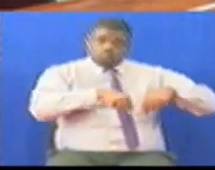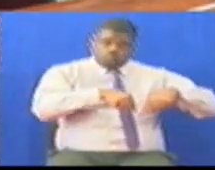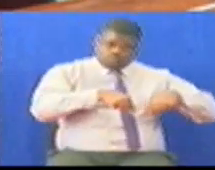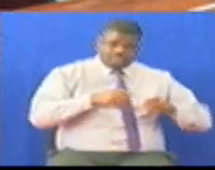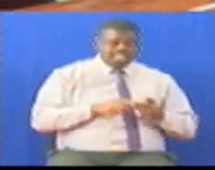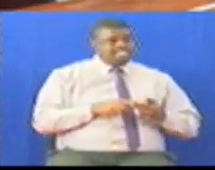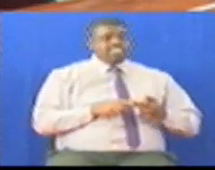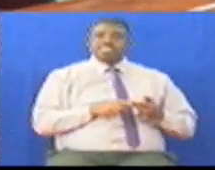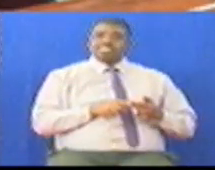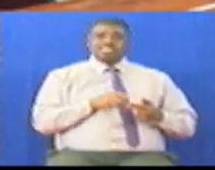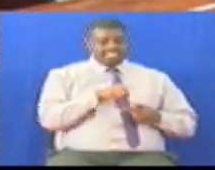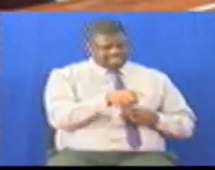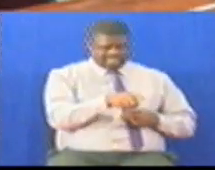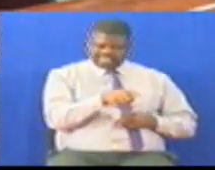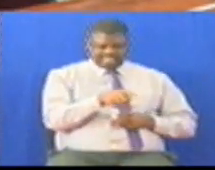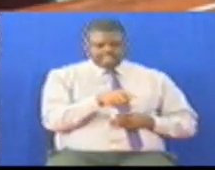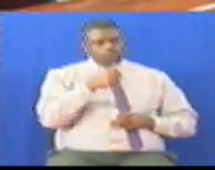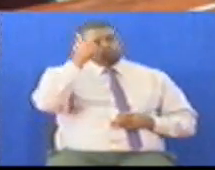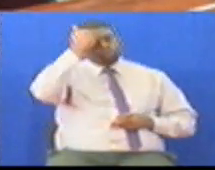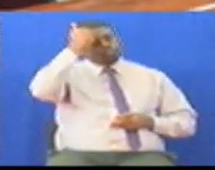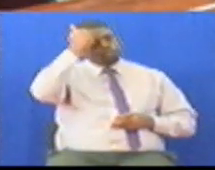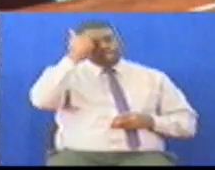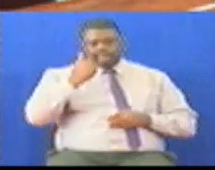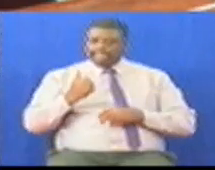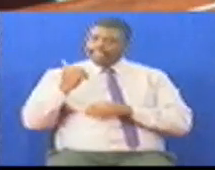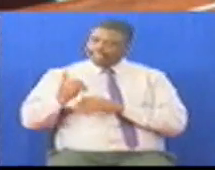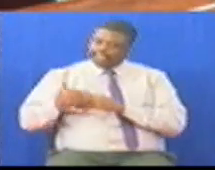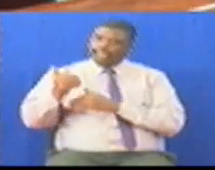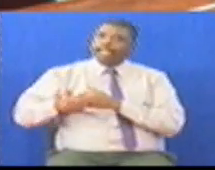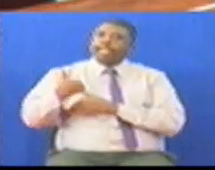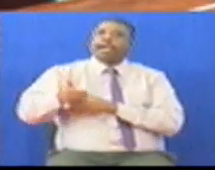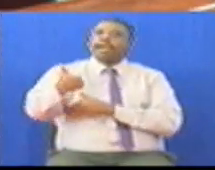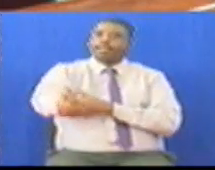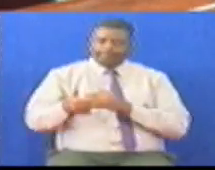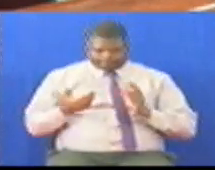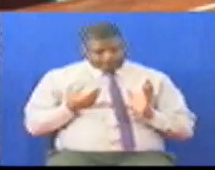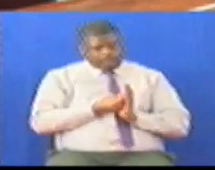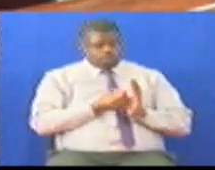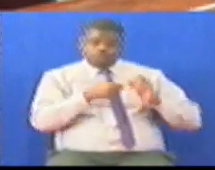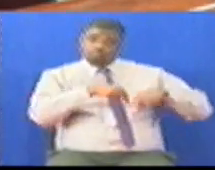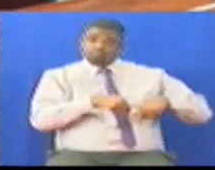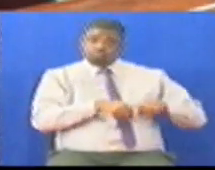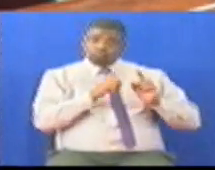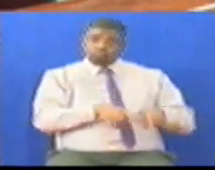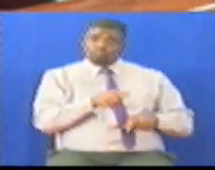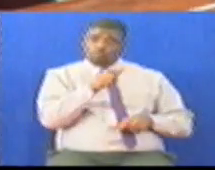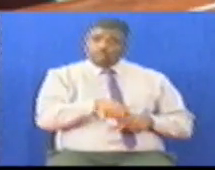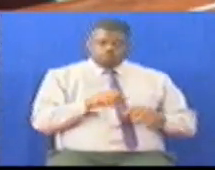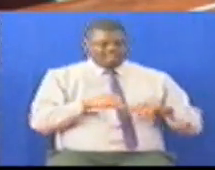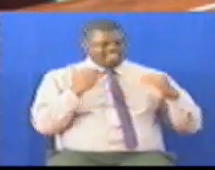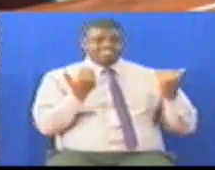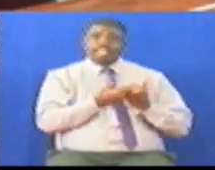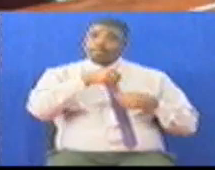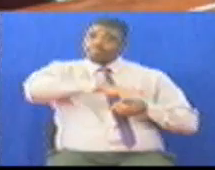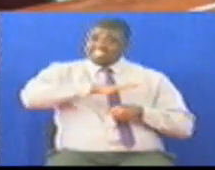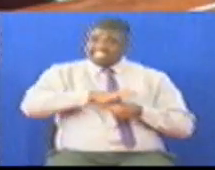hili litaendelea kukumbukwa. Na ndio maana pamoja na kwamba humu ndani tuko watu wa vyama vingi,